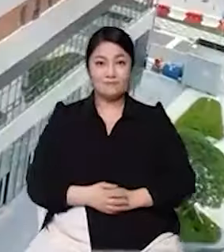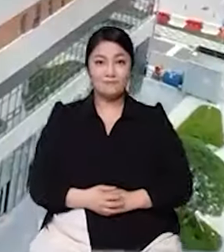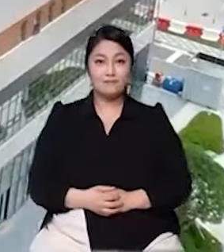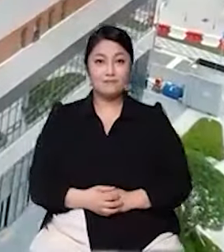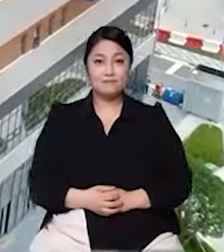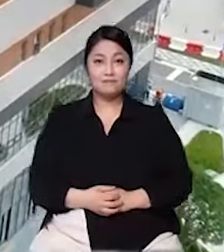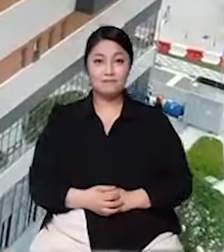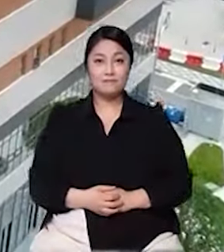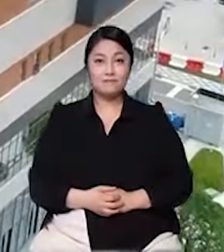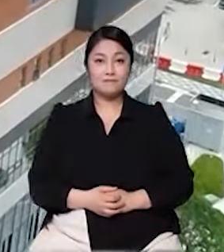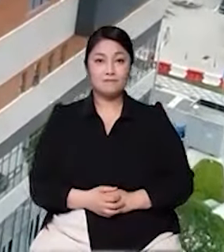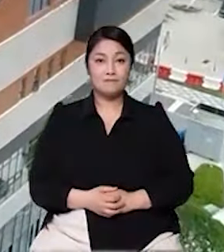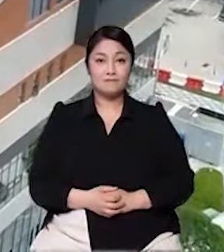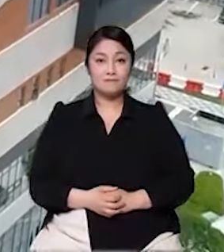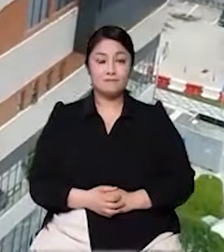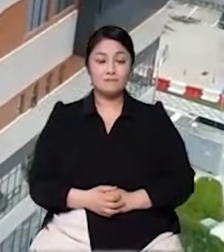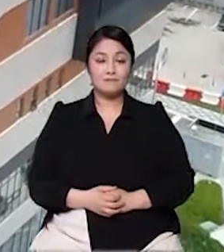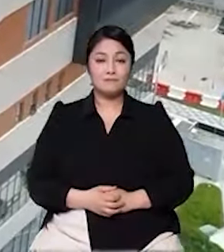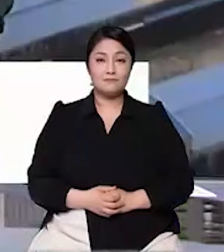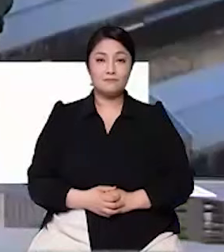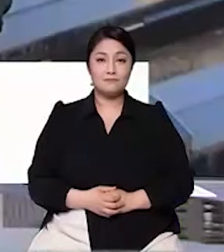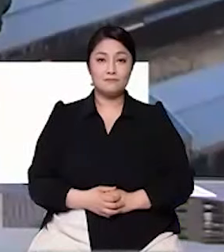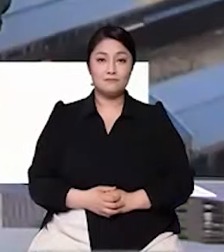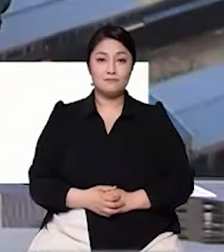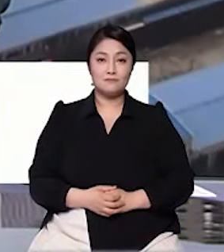kbs2 연기 됩니다